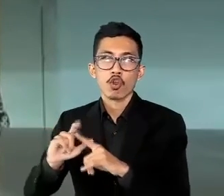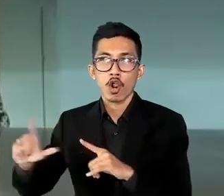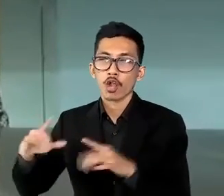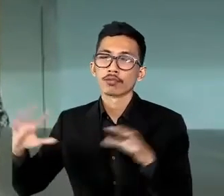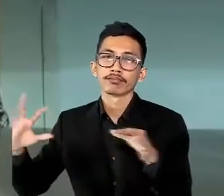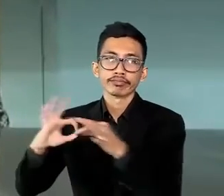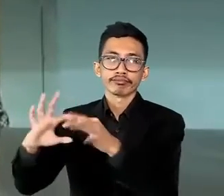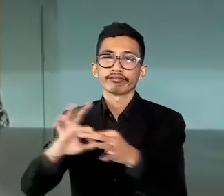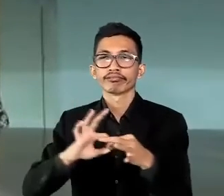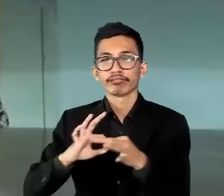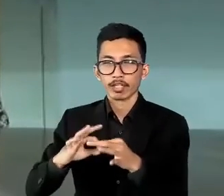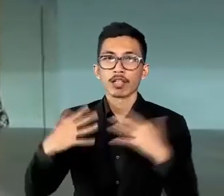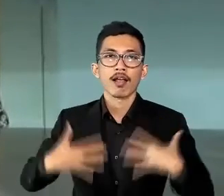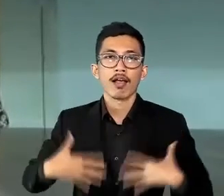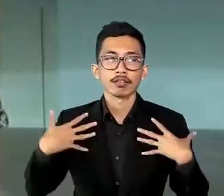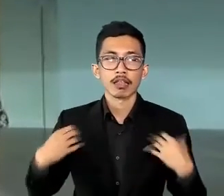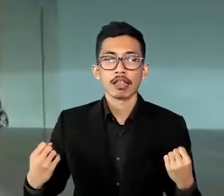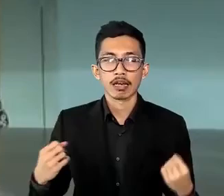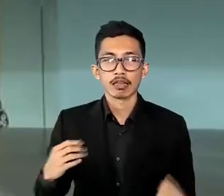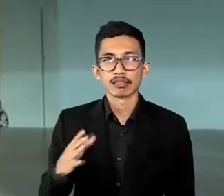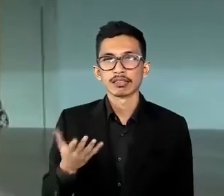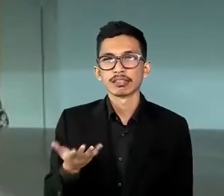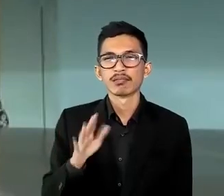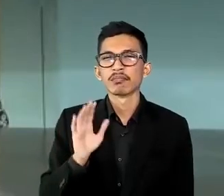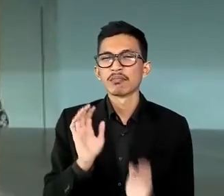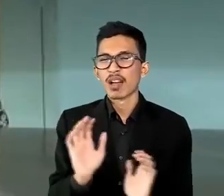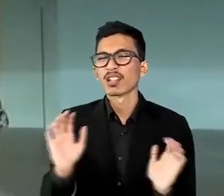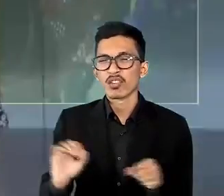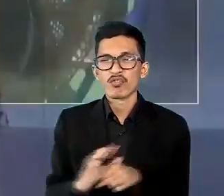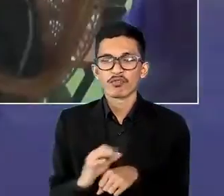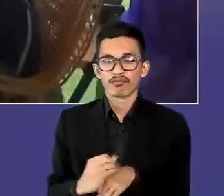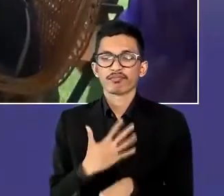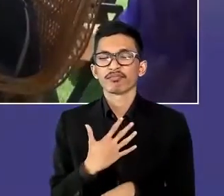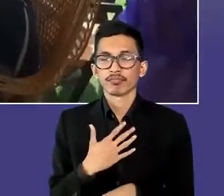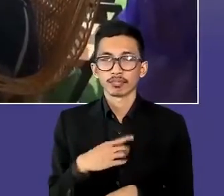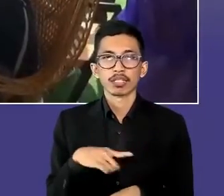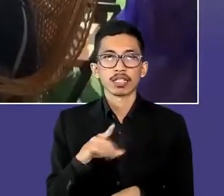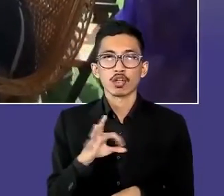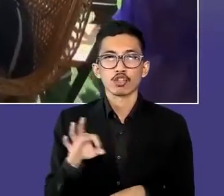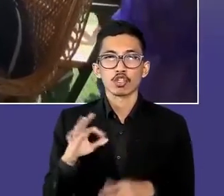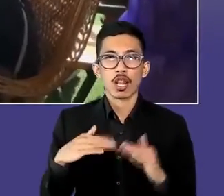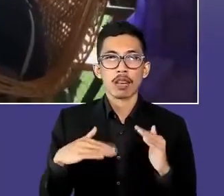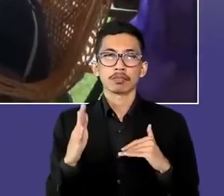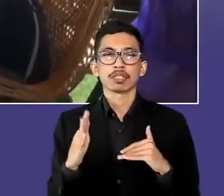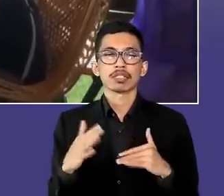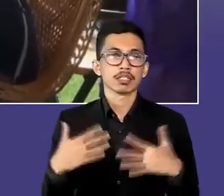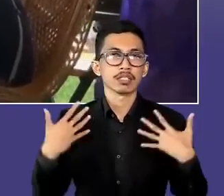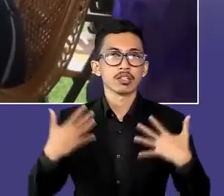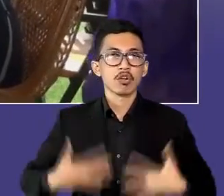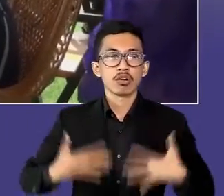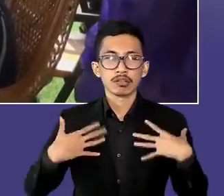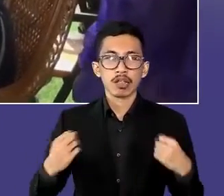saat sekarang dengan tenaga kesehatan yang saat sekarang banyak terkonfirmasi, ya, hampir 100-an lebih nakes Gunung